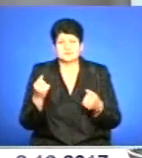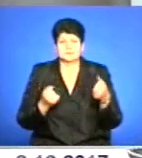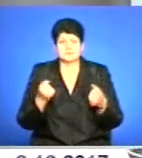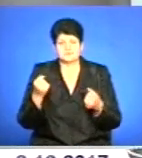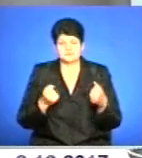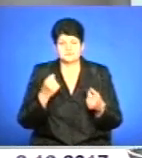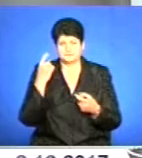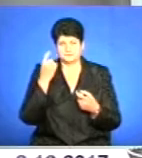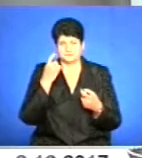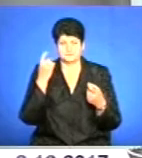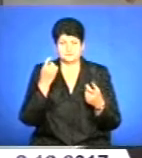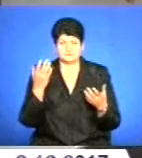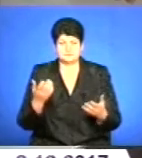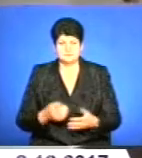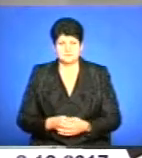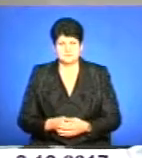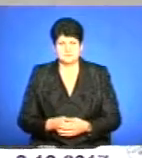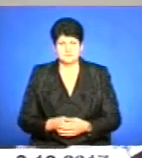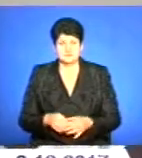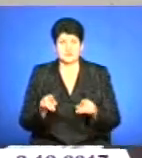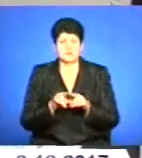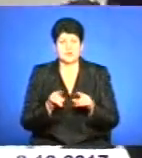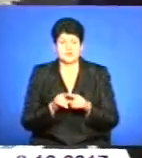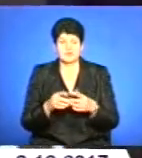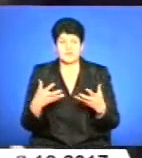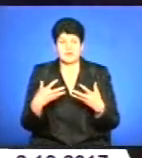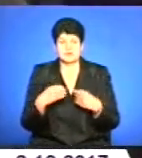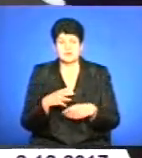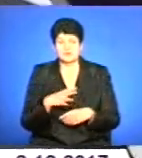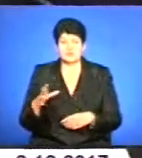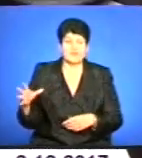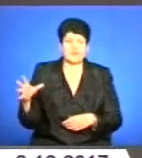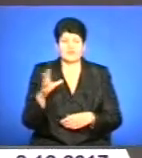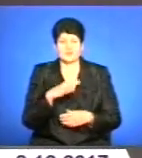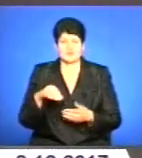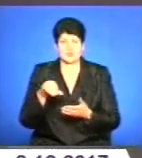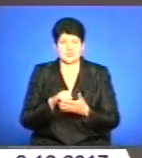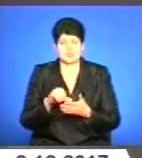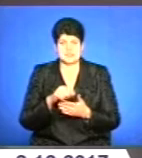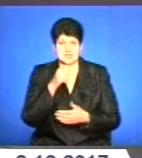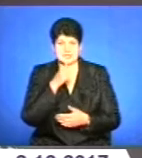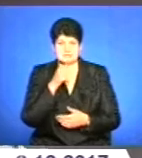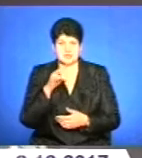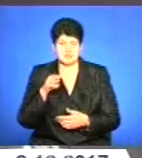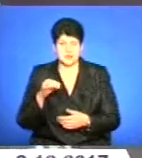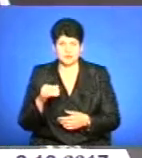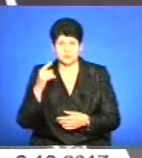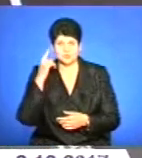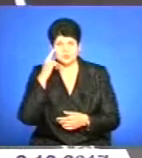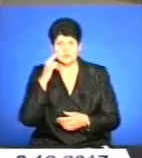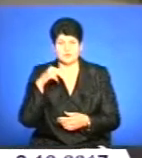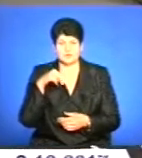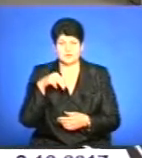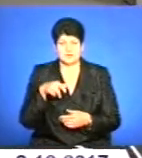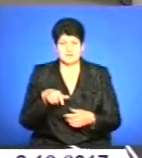транспортним засобом в алкогольному сп'янінні. Аналогічні враження виникли в усіх учасників експерименту. Люди зазначають, не вірили, що пройти прямою лінією